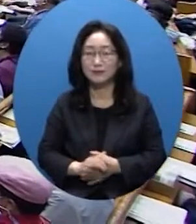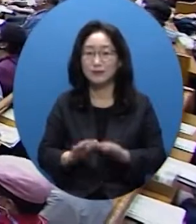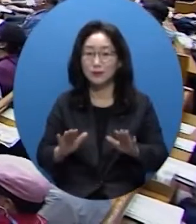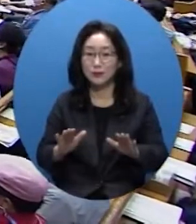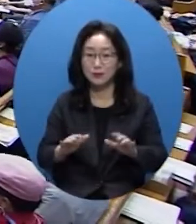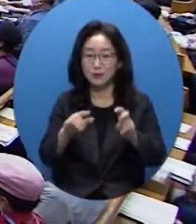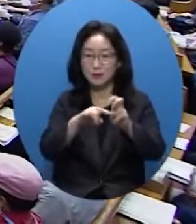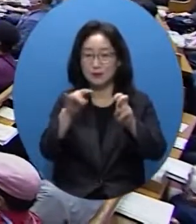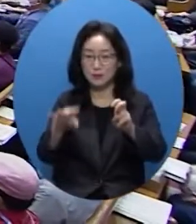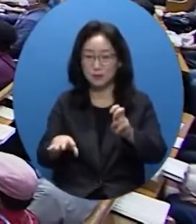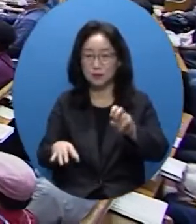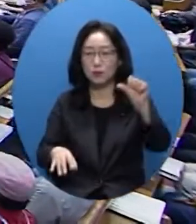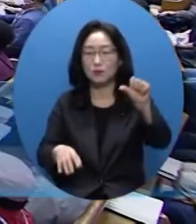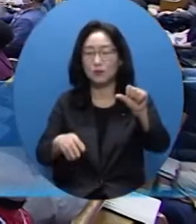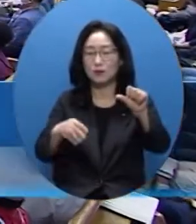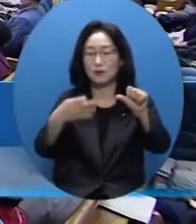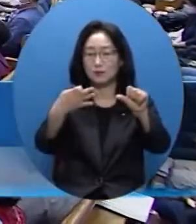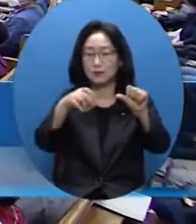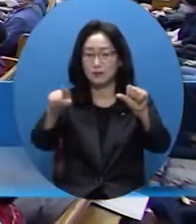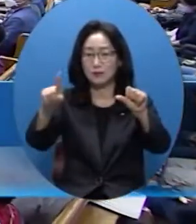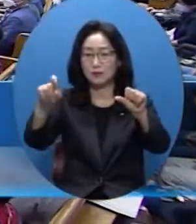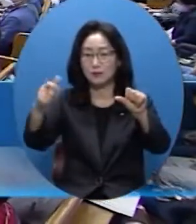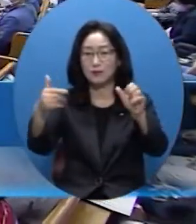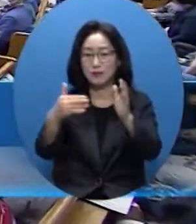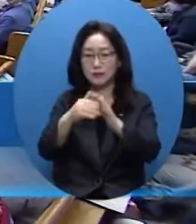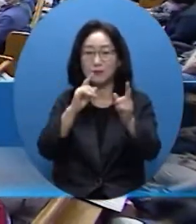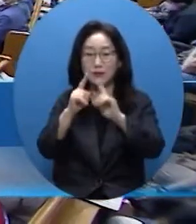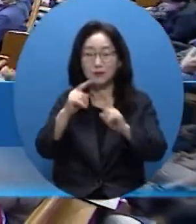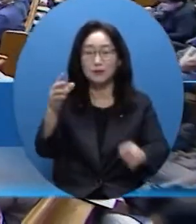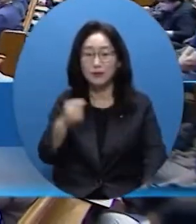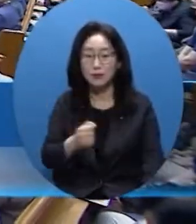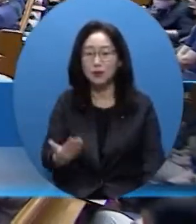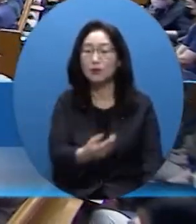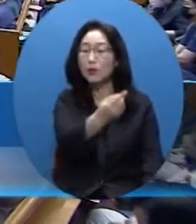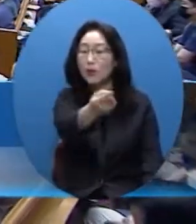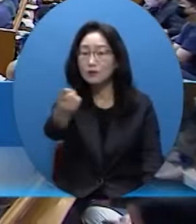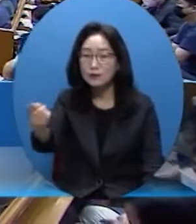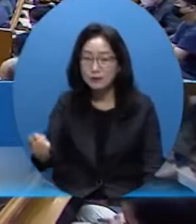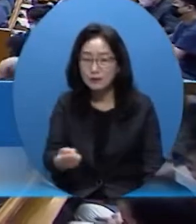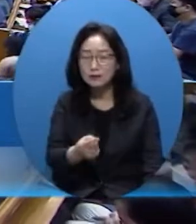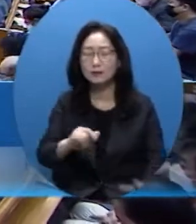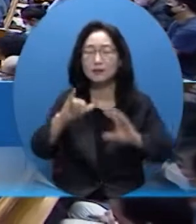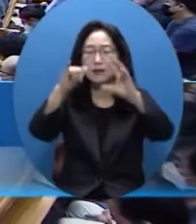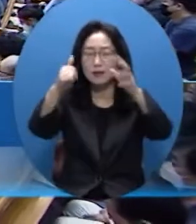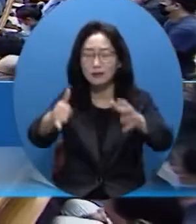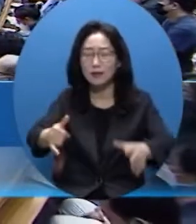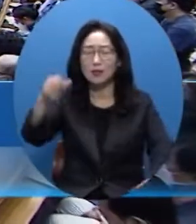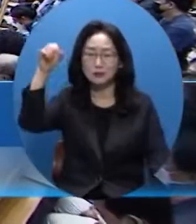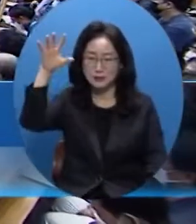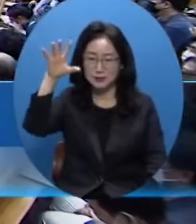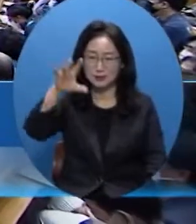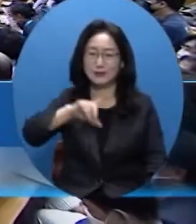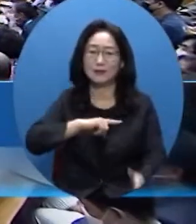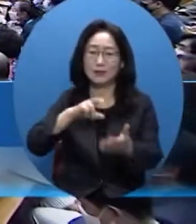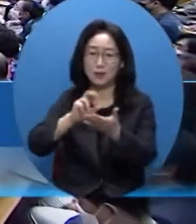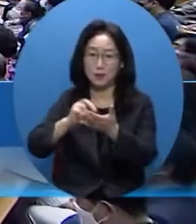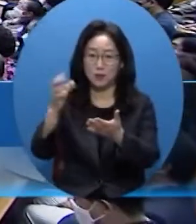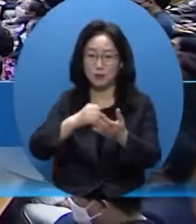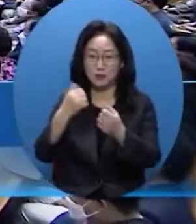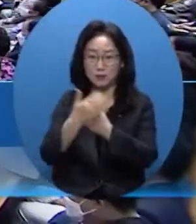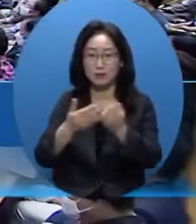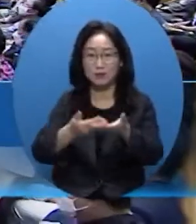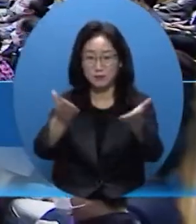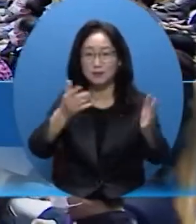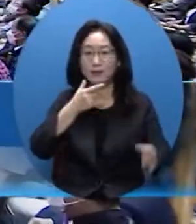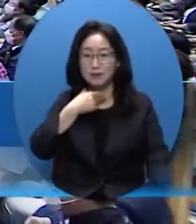오늘은 마태복음 5장 14절 로 16절 말씀을 가지고 너희는 세상의 빛이라 여튼 제목으로 말씀의